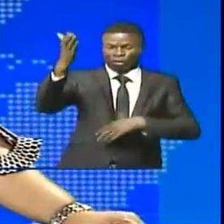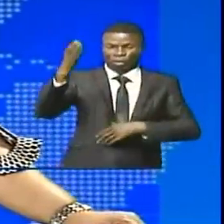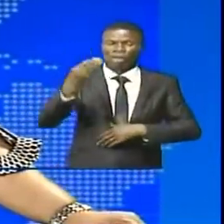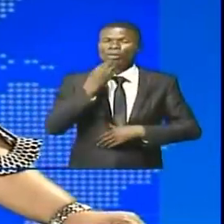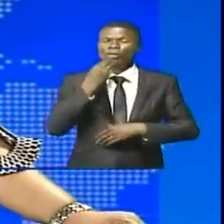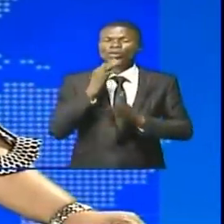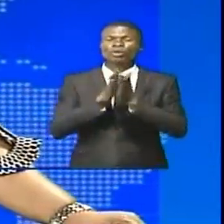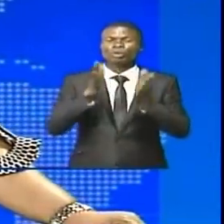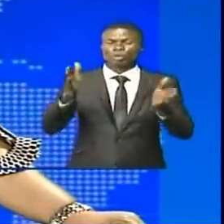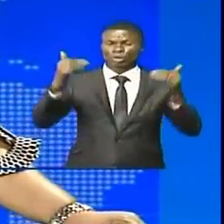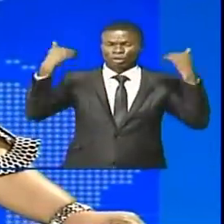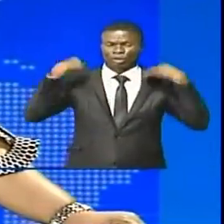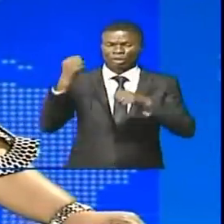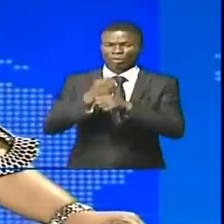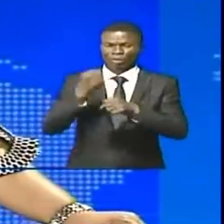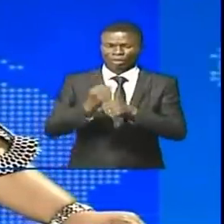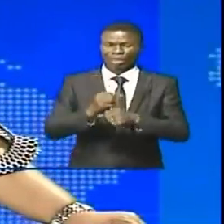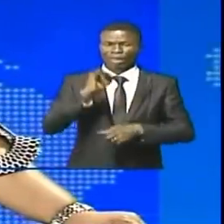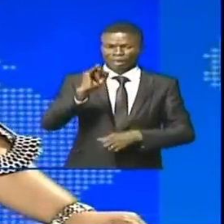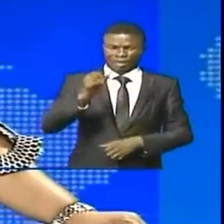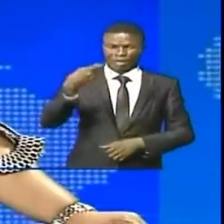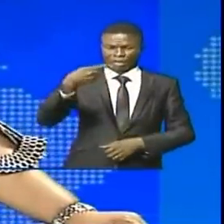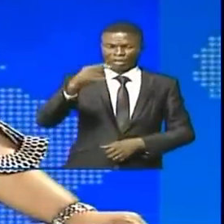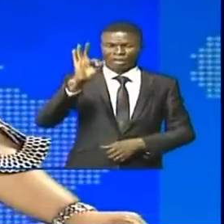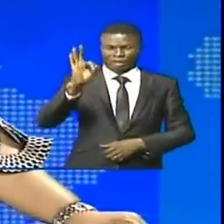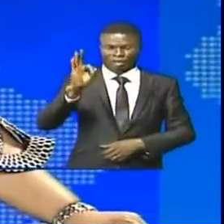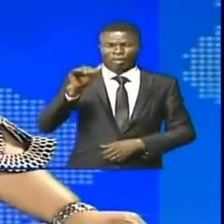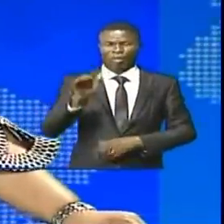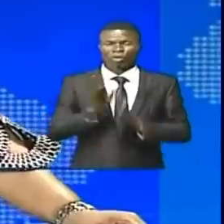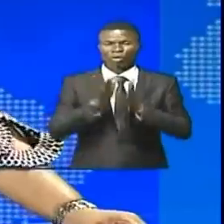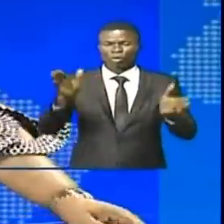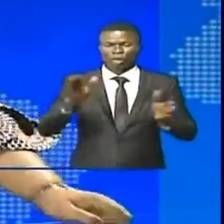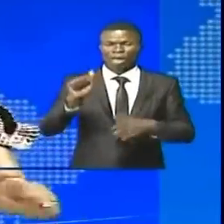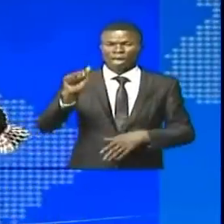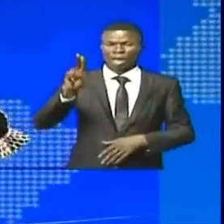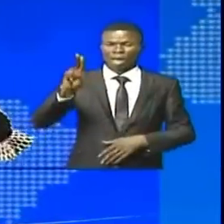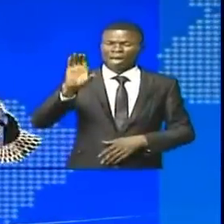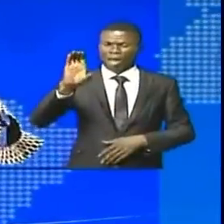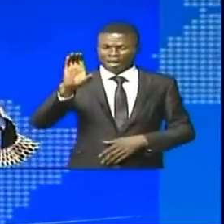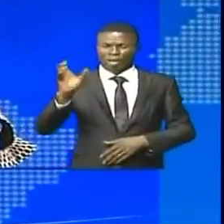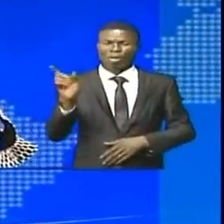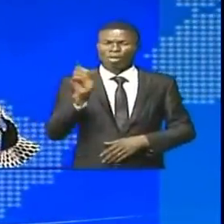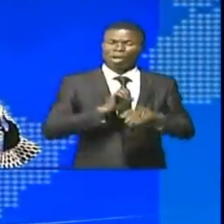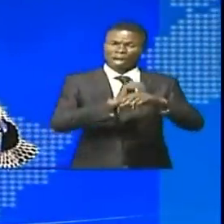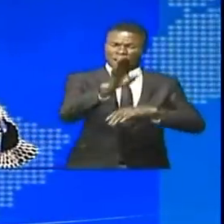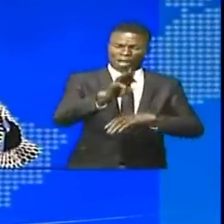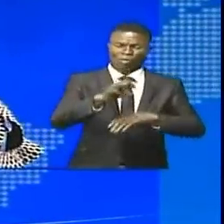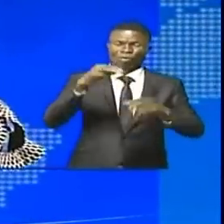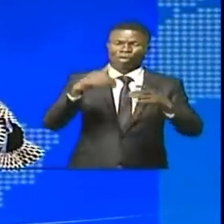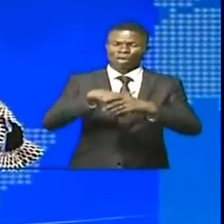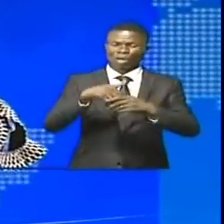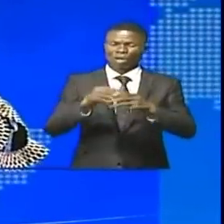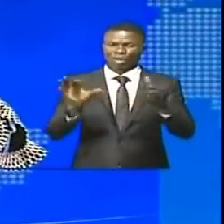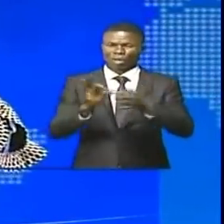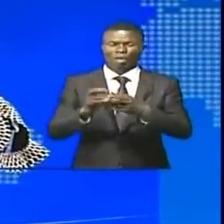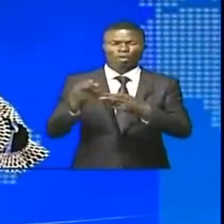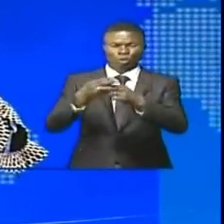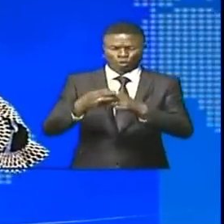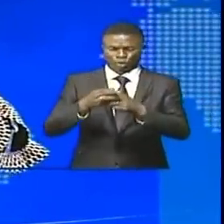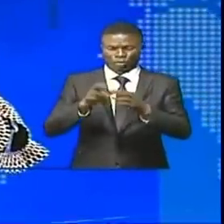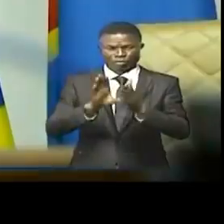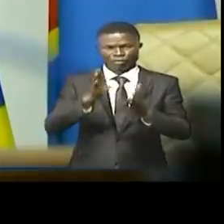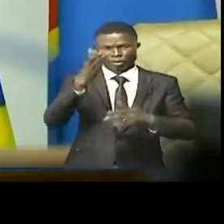général chef du service denis chef et le directeur général de l'ars cas vont incessamment envoyer une mission mixte de contrôle et déjà la maison